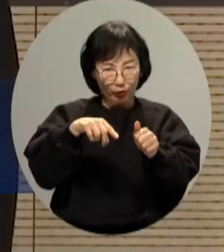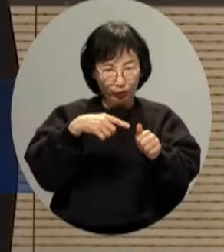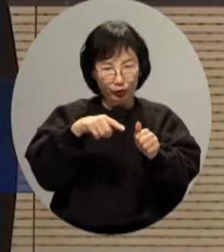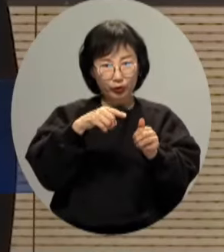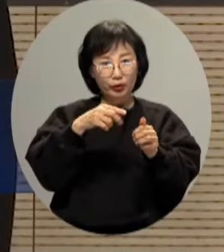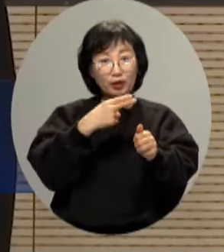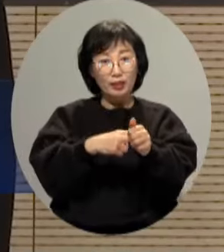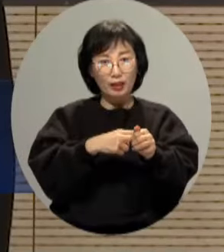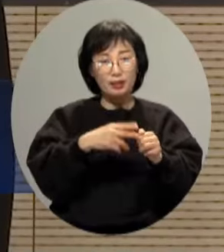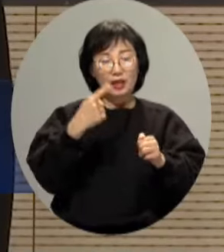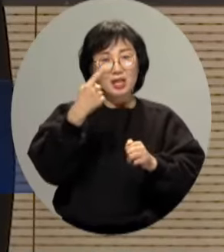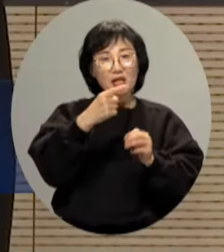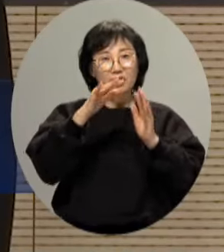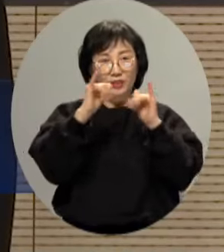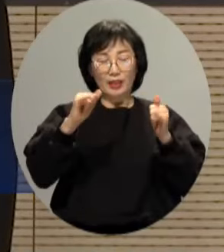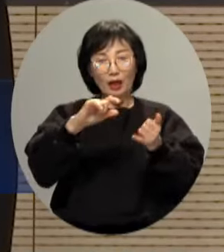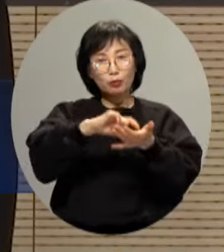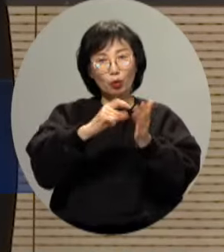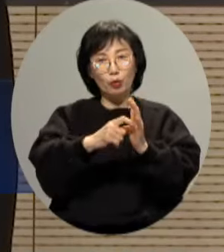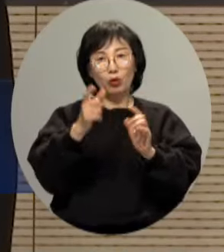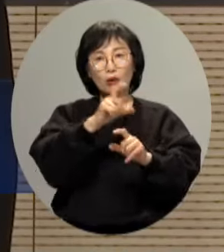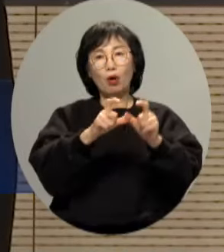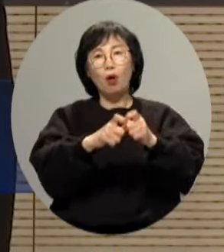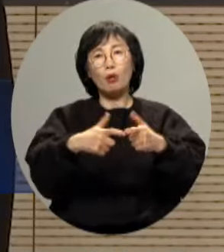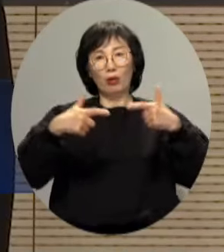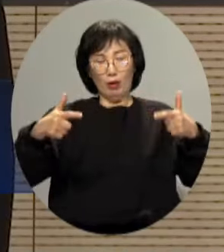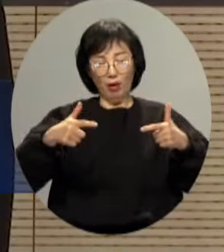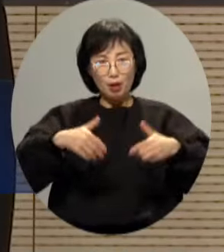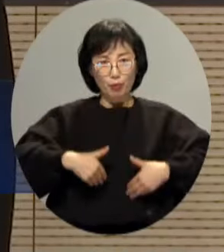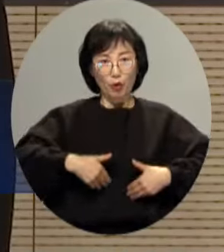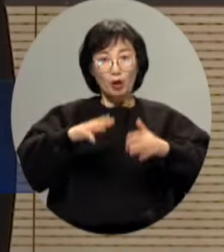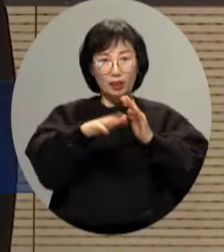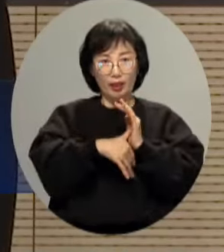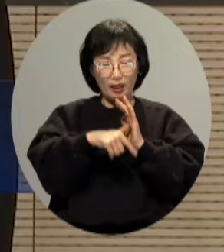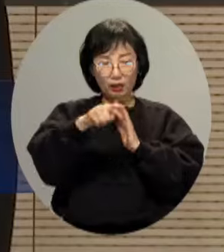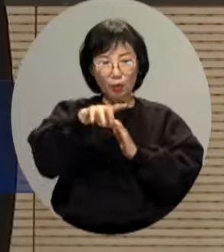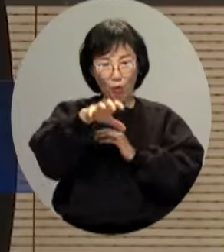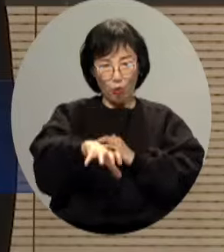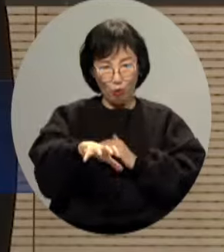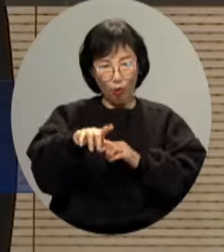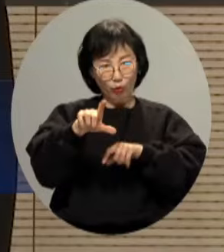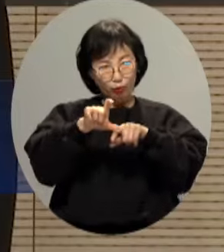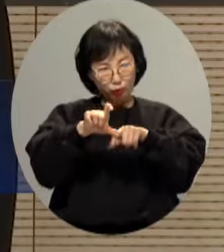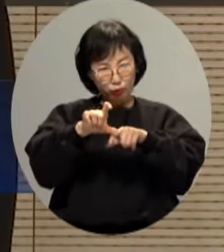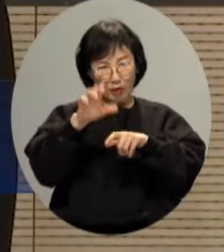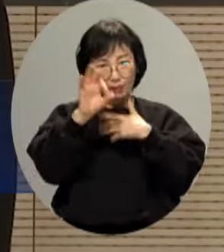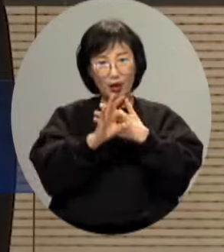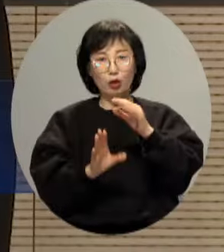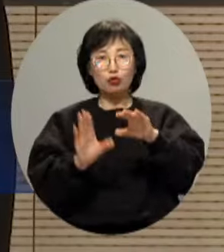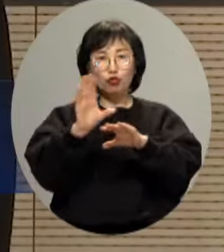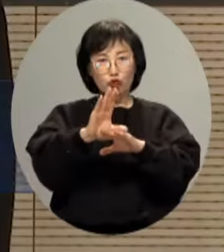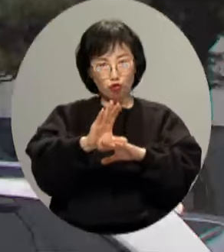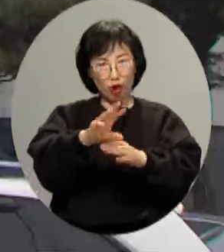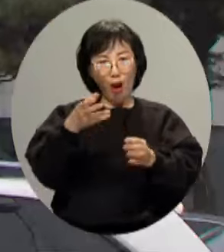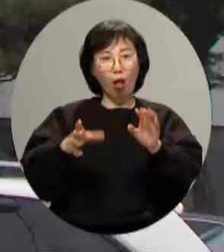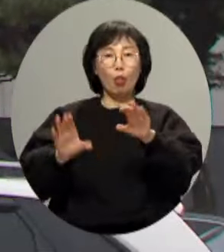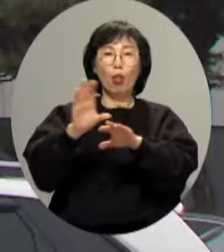현재보다 1천 명을 더 증원하고 필요한 경우 현장 수요를 고려하여 추가로 보강하기로